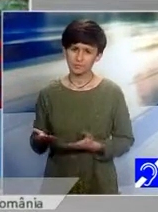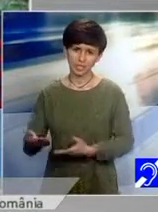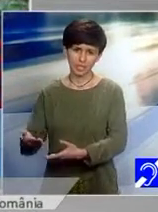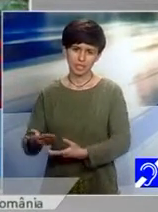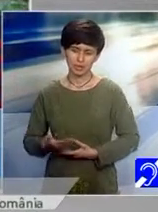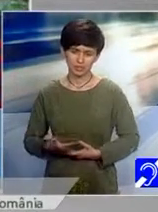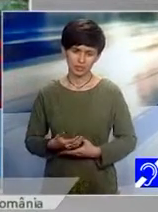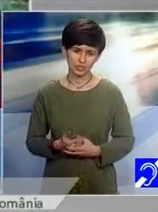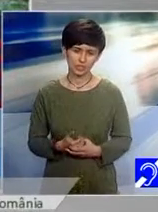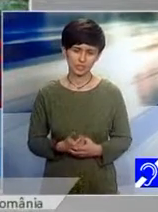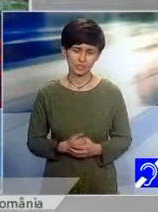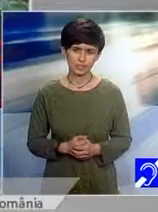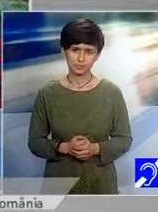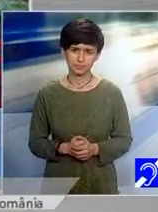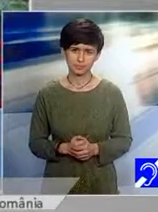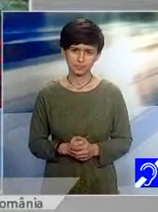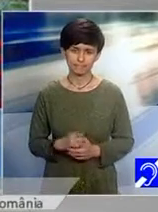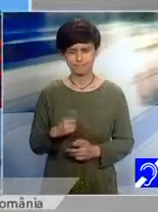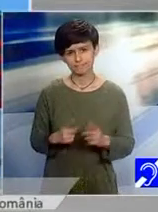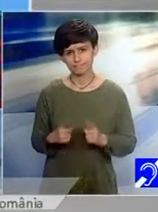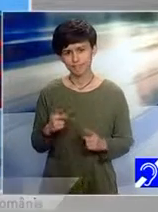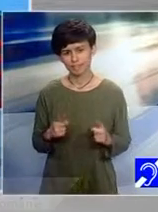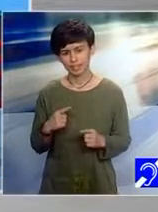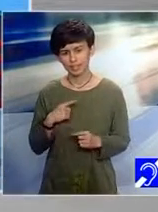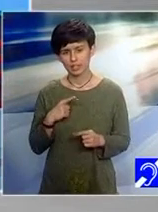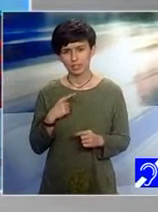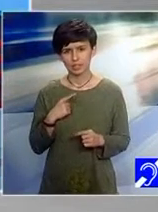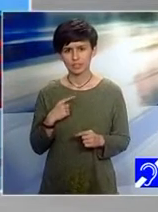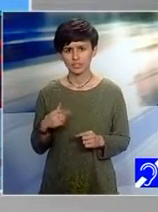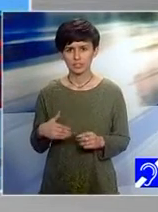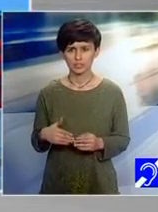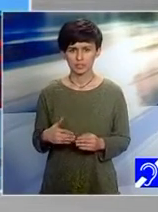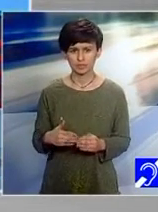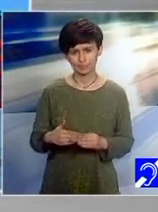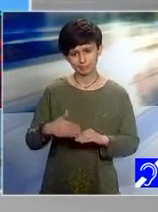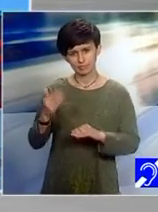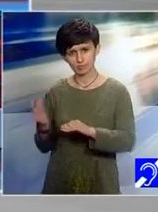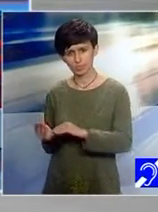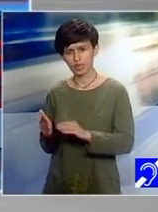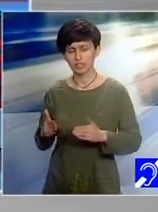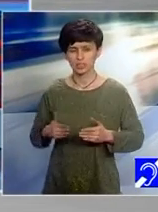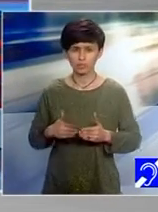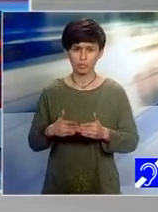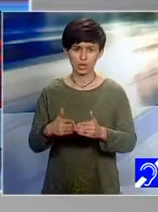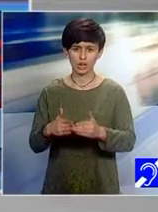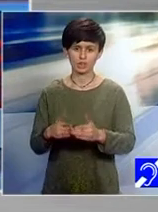România, pentru că dacă ar fi fost întoarse acele vapoare cu acei orfani